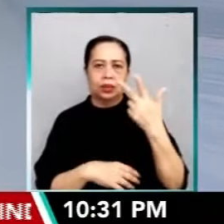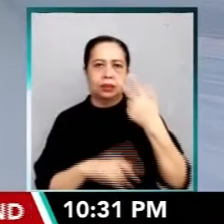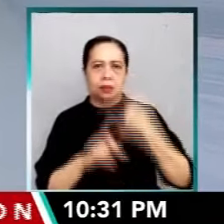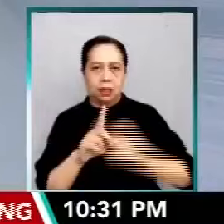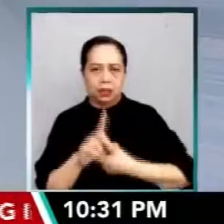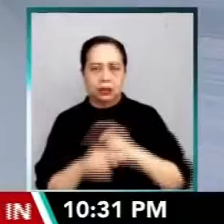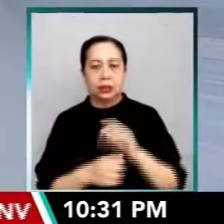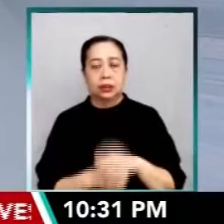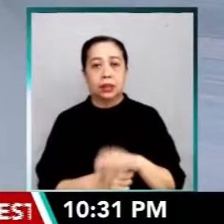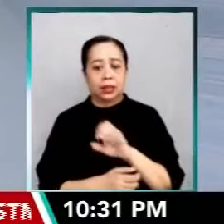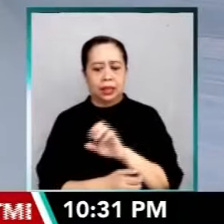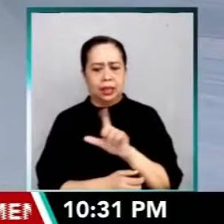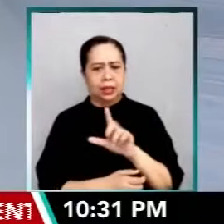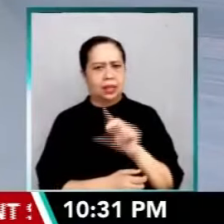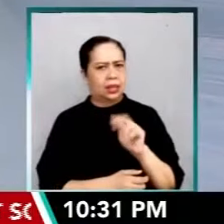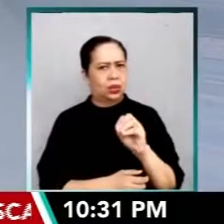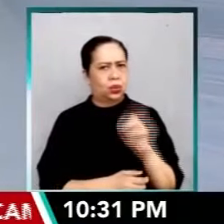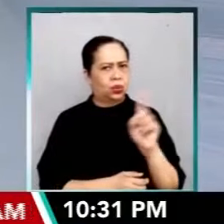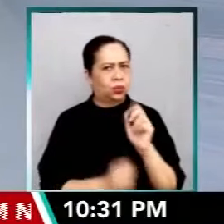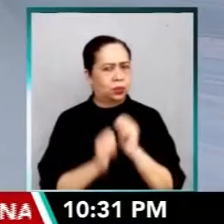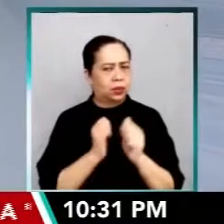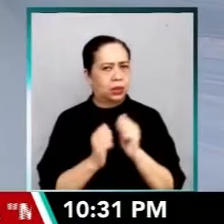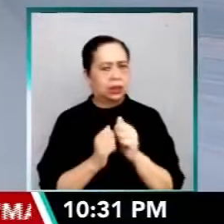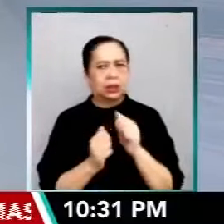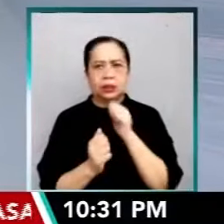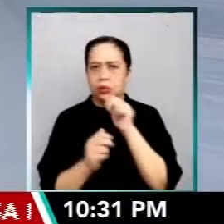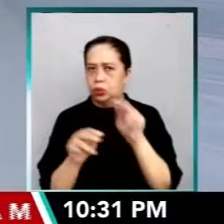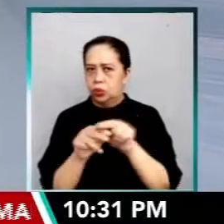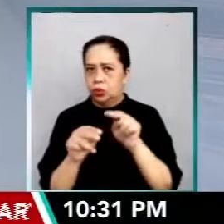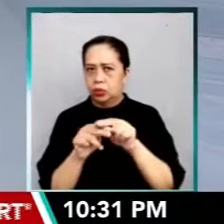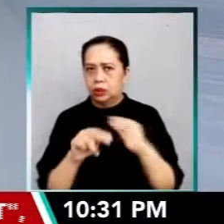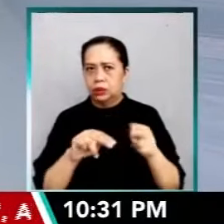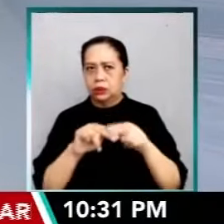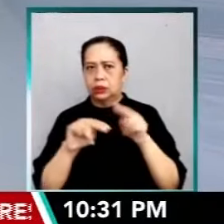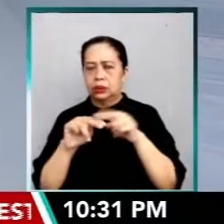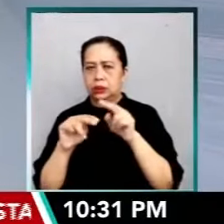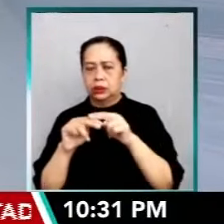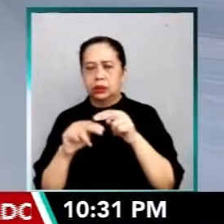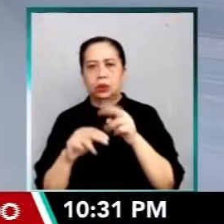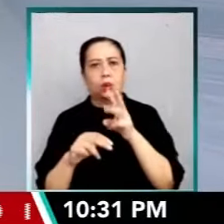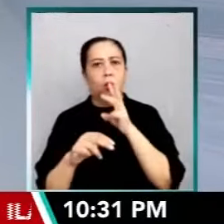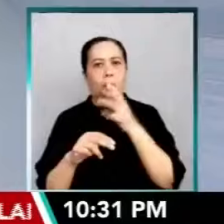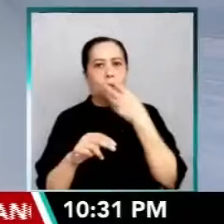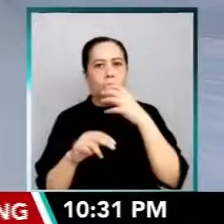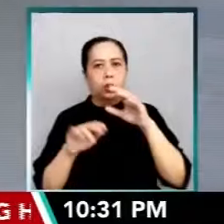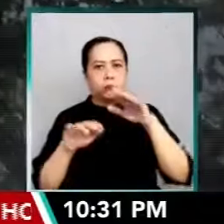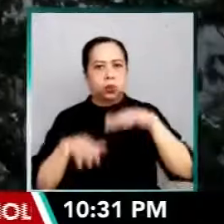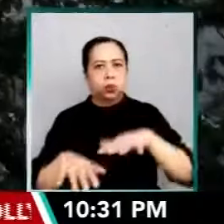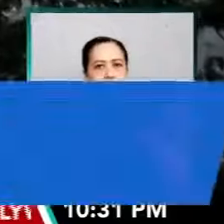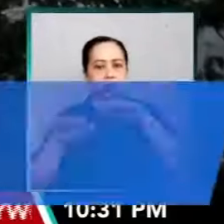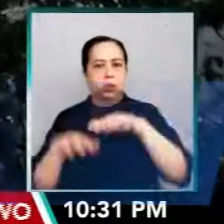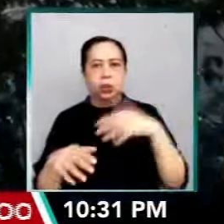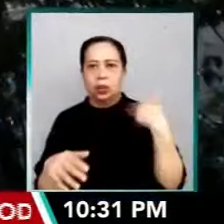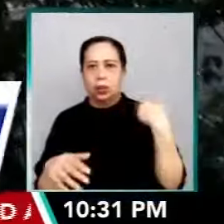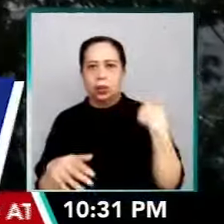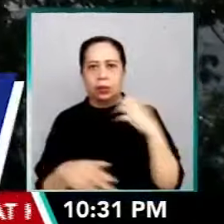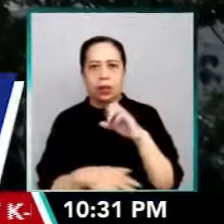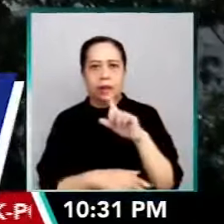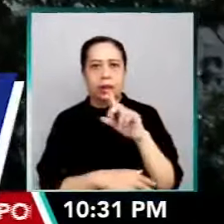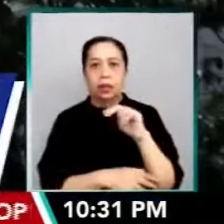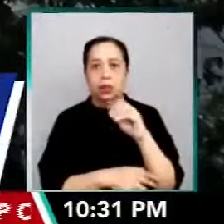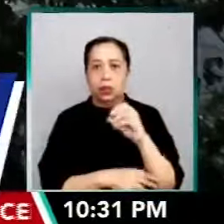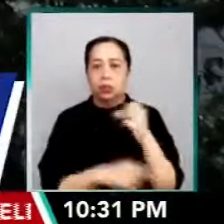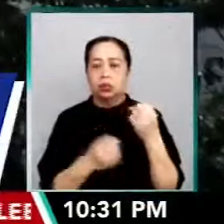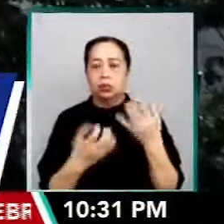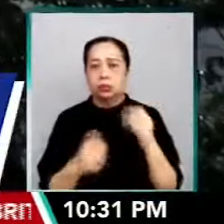El Niño phenomenon ay ang abnormal na pagtaas ng sea surface temperature. Kahit wala pang El Niño, sabi ng pag-asa, mararamdaman